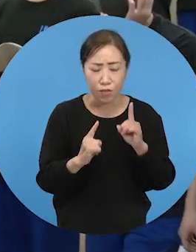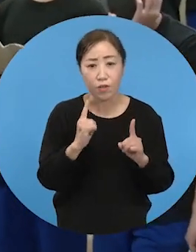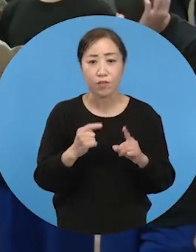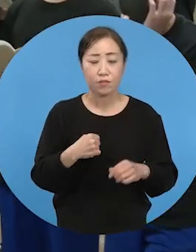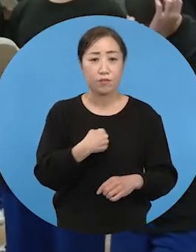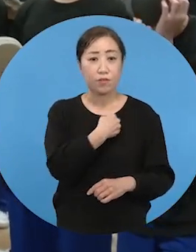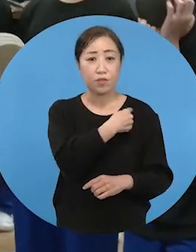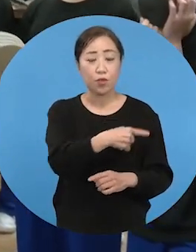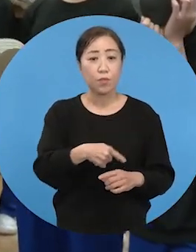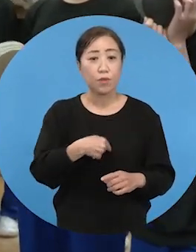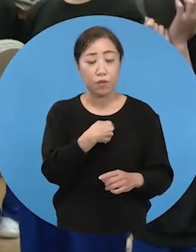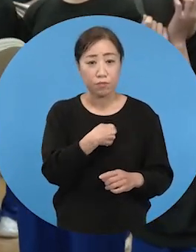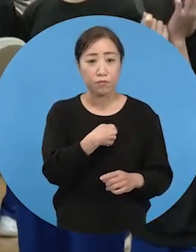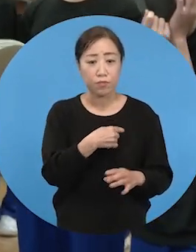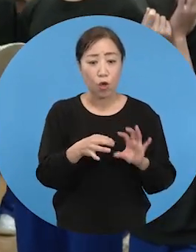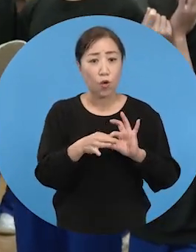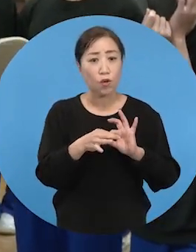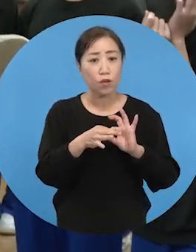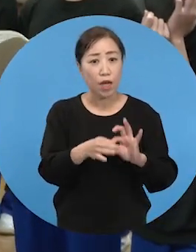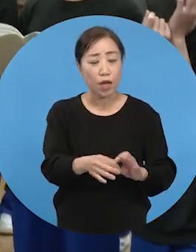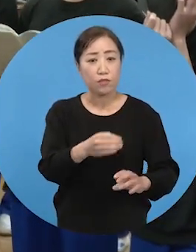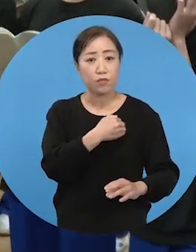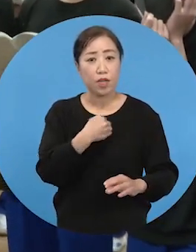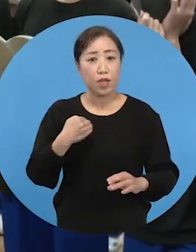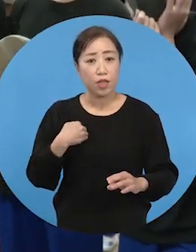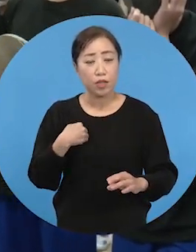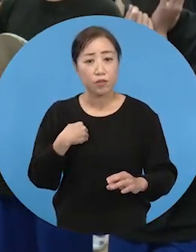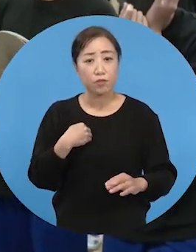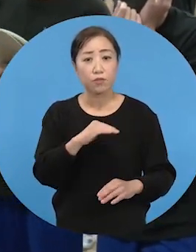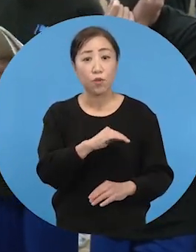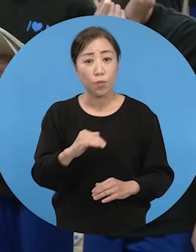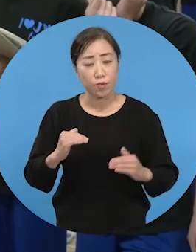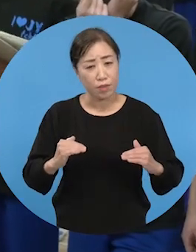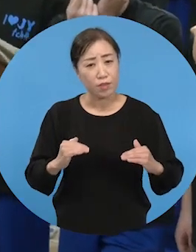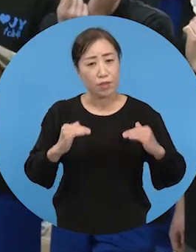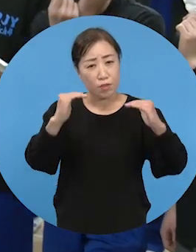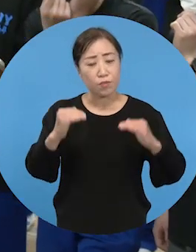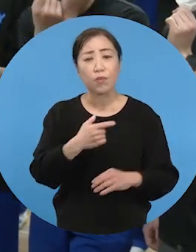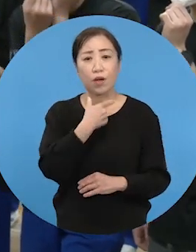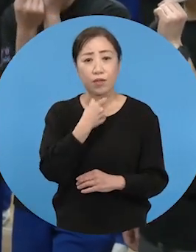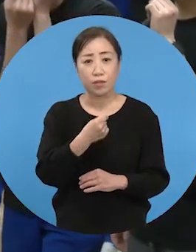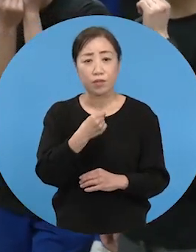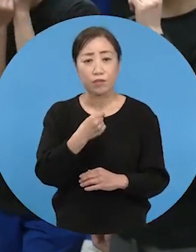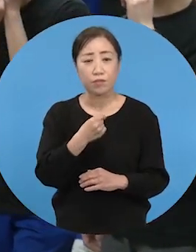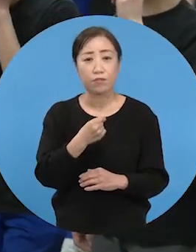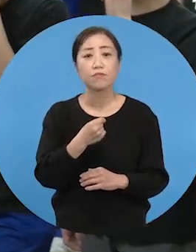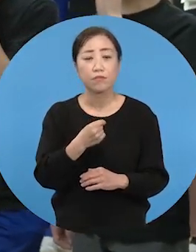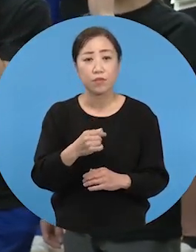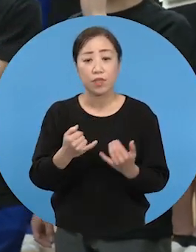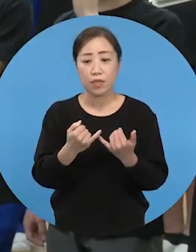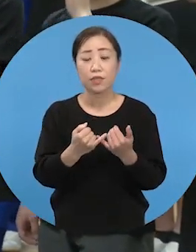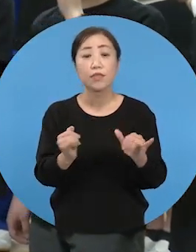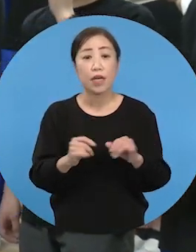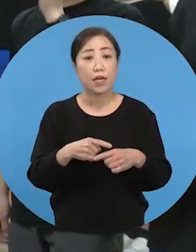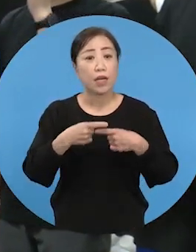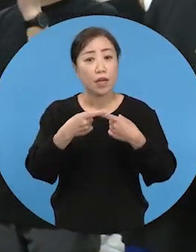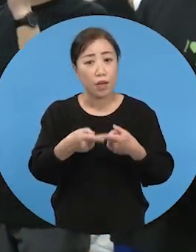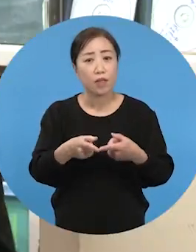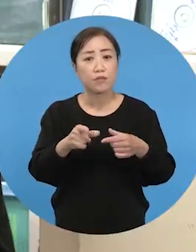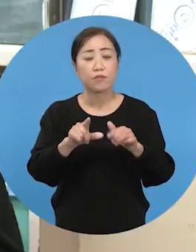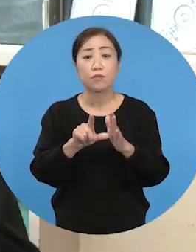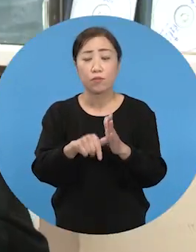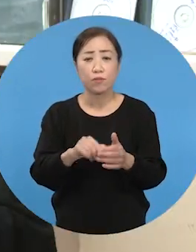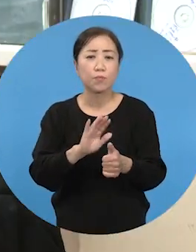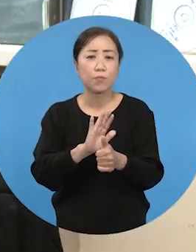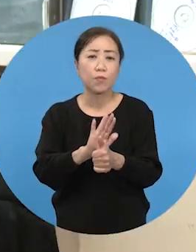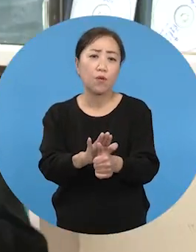を人に言える子になってもらいたいんです。そうしたらもう絶対にこの子たちの人生も大丈夫だと思っているので、